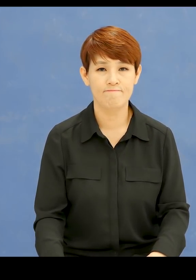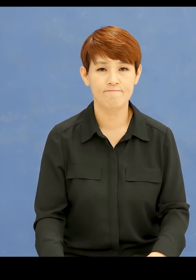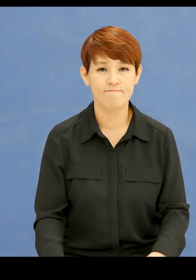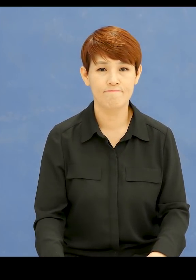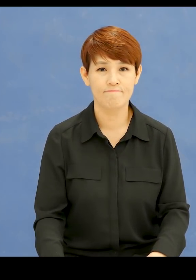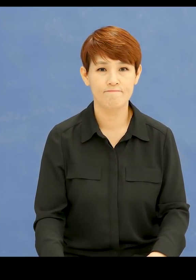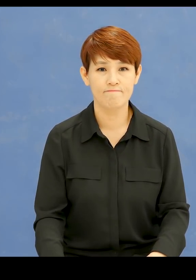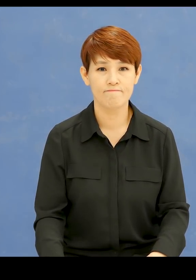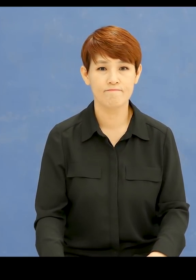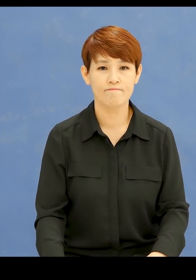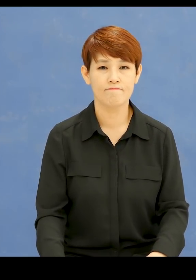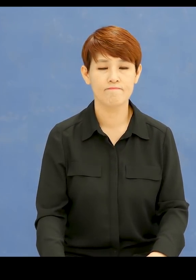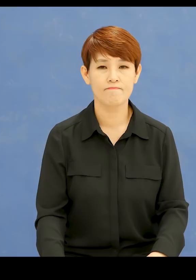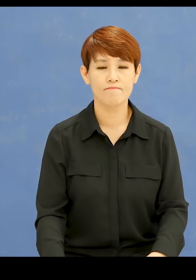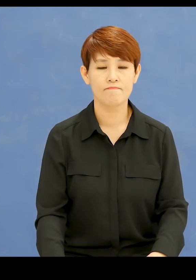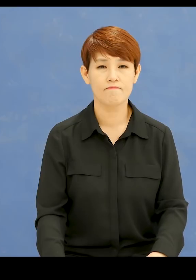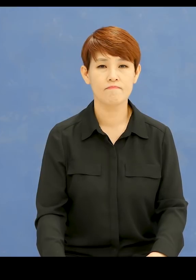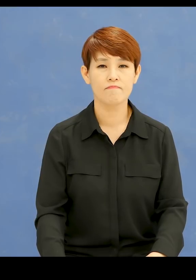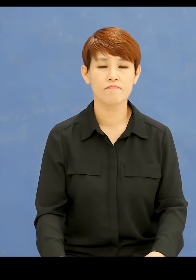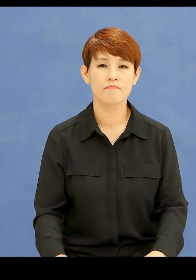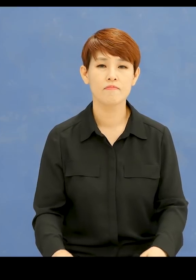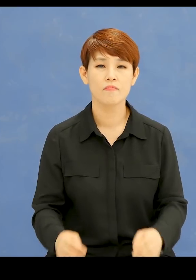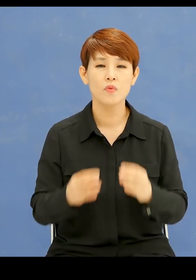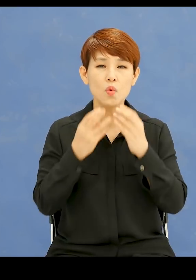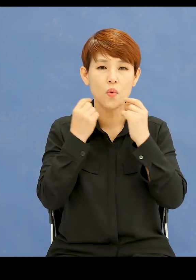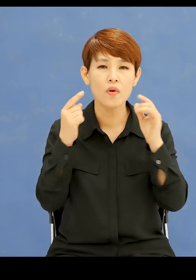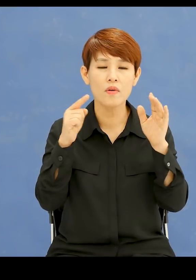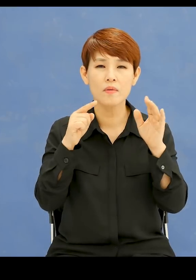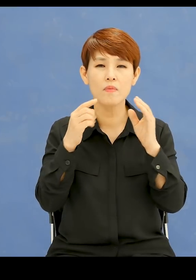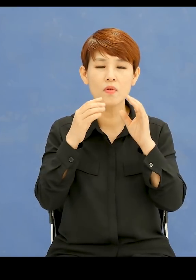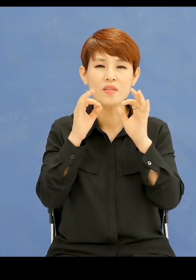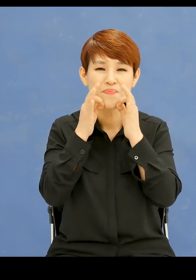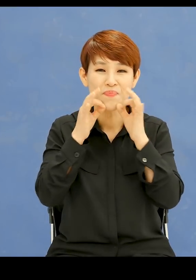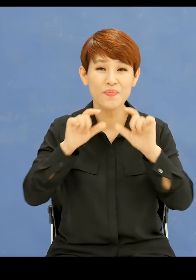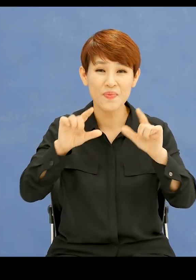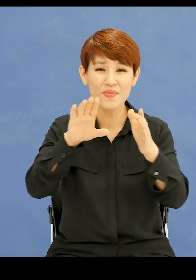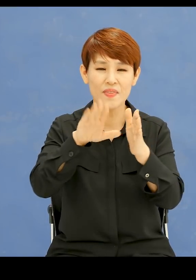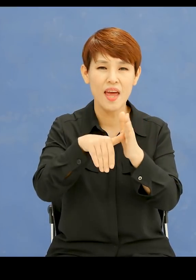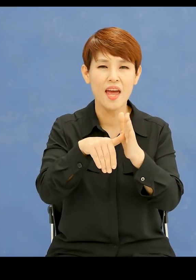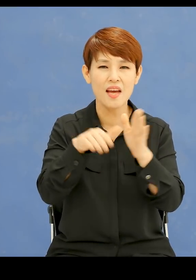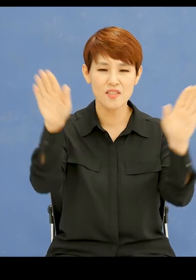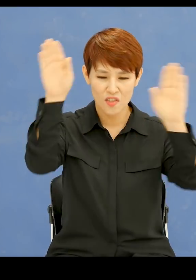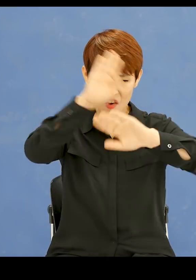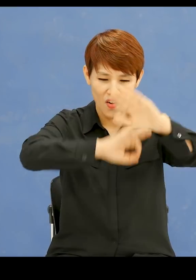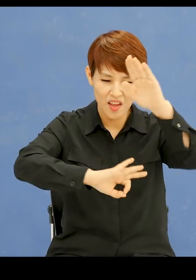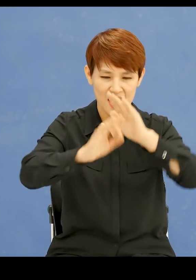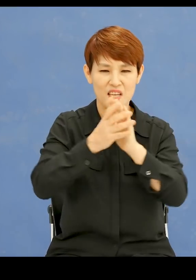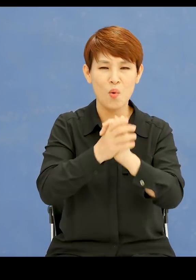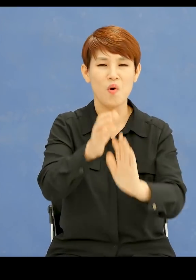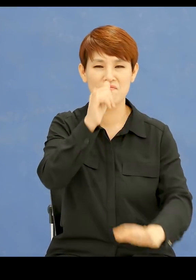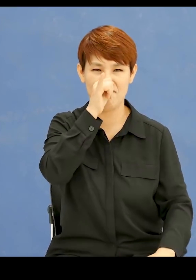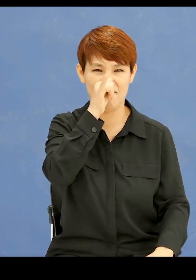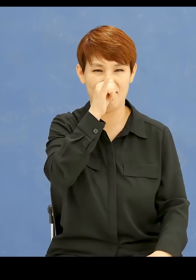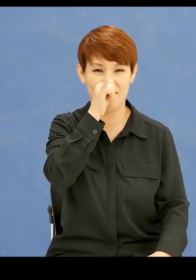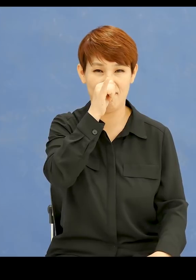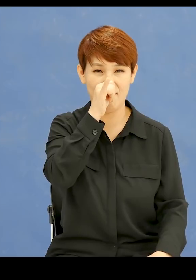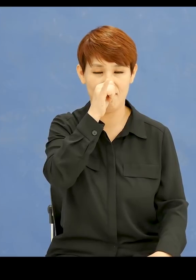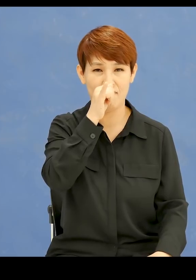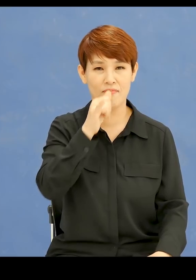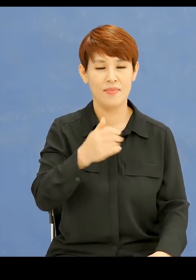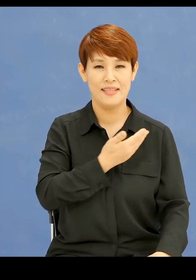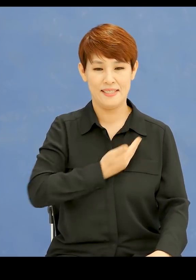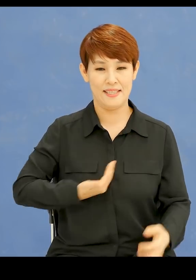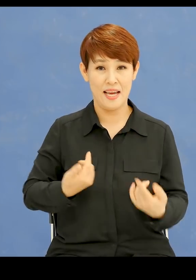교회에서 주말마다 철학 기도를 한다는 거예요. 그때 이제 굉장히 열정적인 신학생 선생님이 계셨는데 제자들을